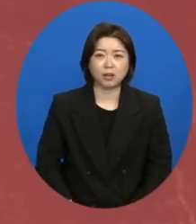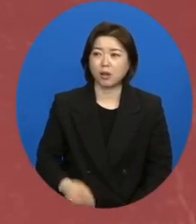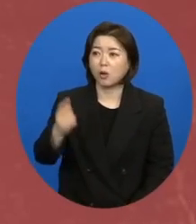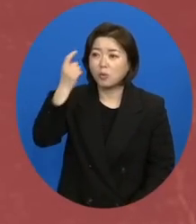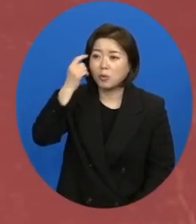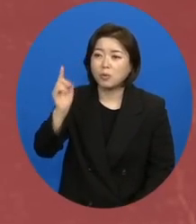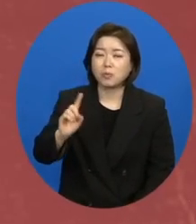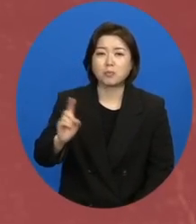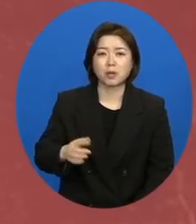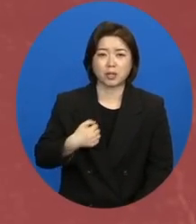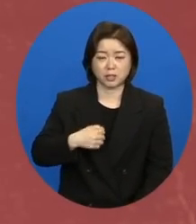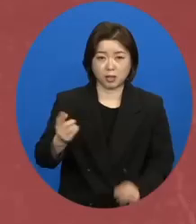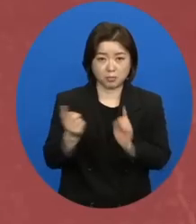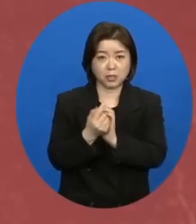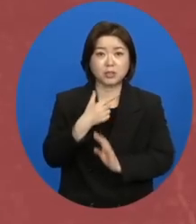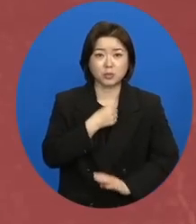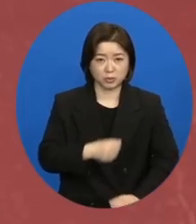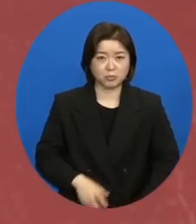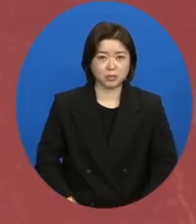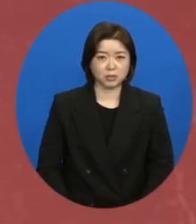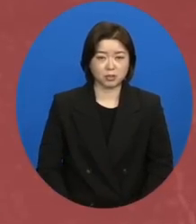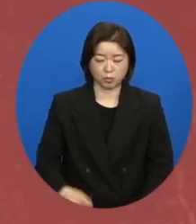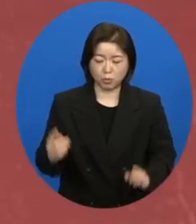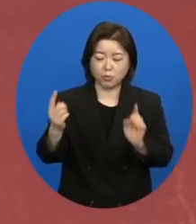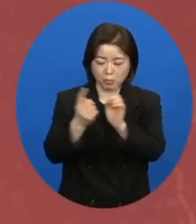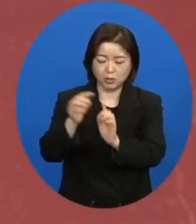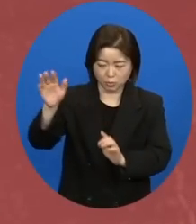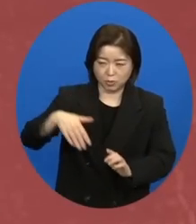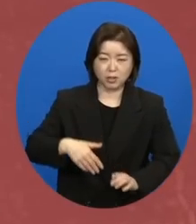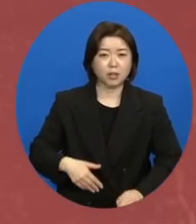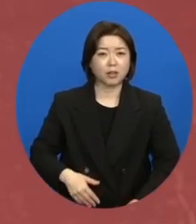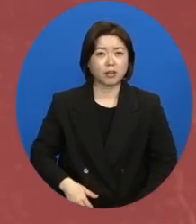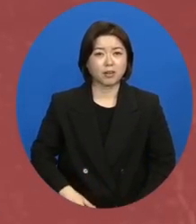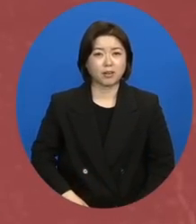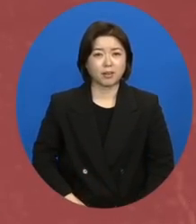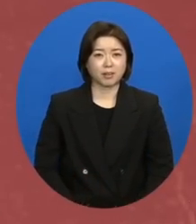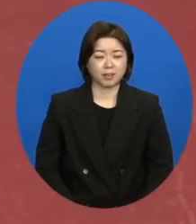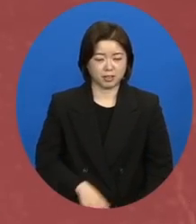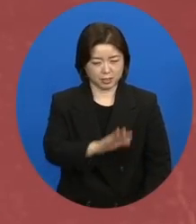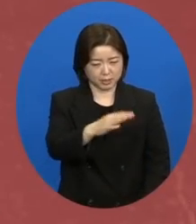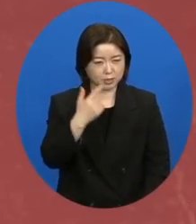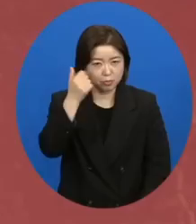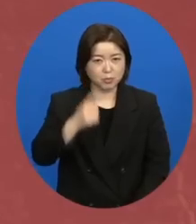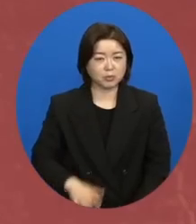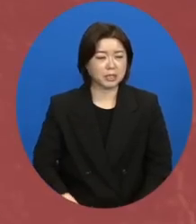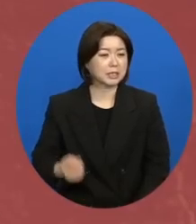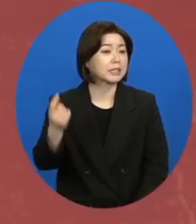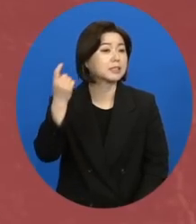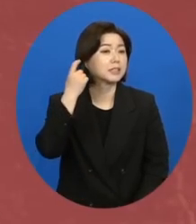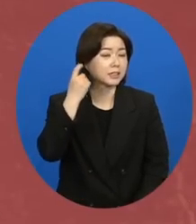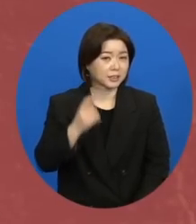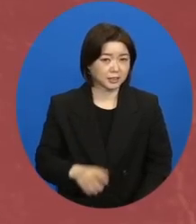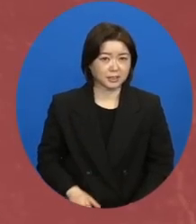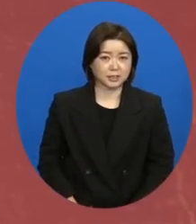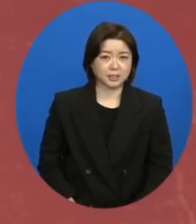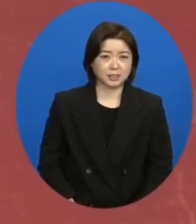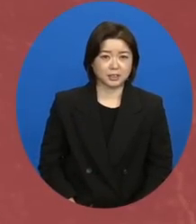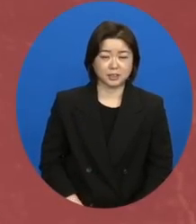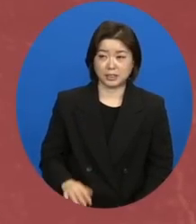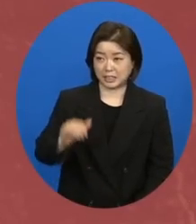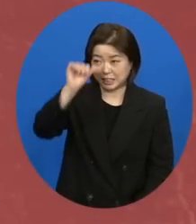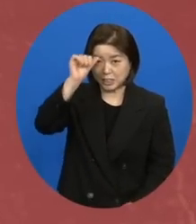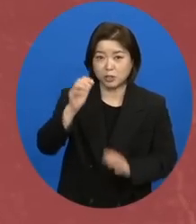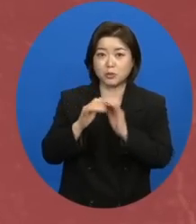그러냐? 그랬더니 만나고 싶다고. 만나시죠 뭐. 그러고 왔더니 아 목사님 나 들었는데 인도